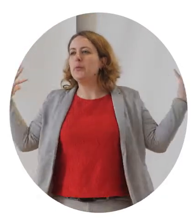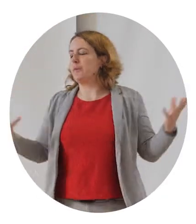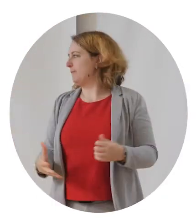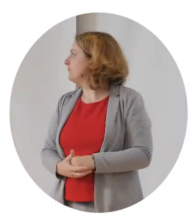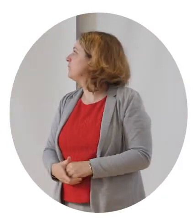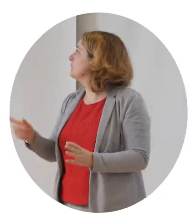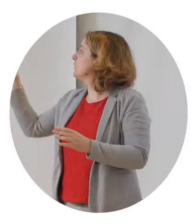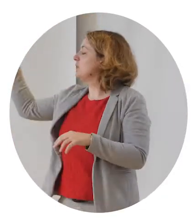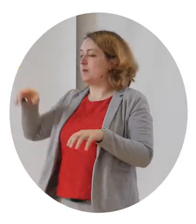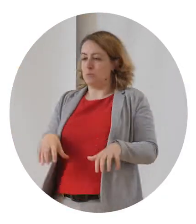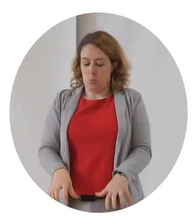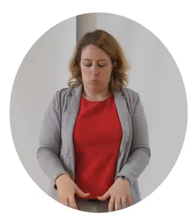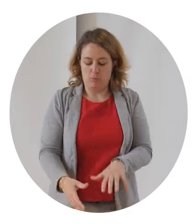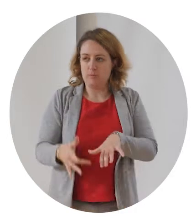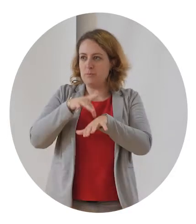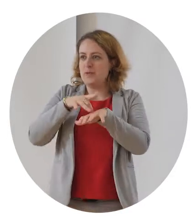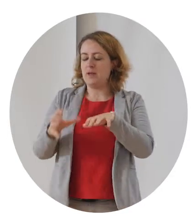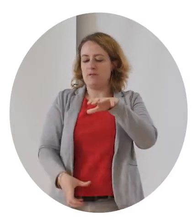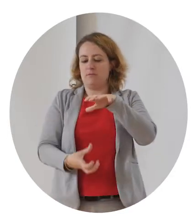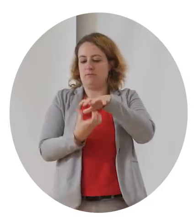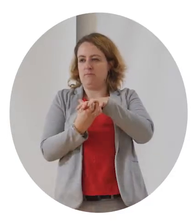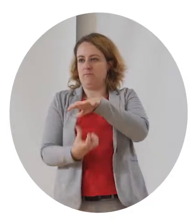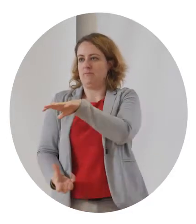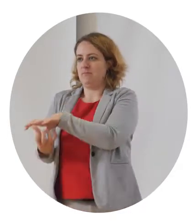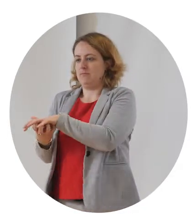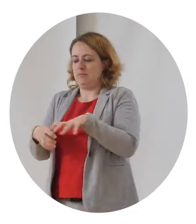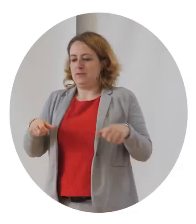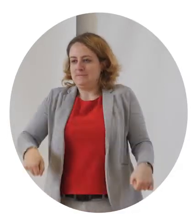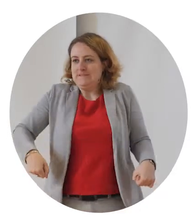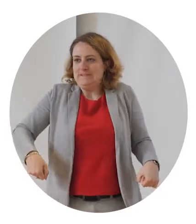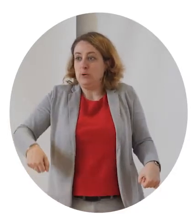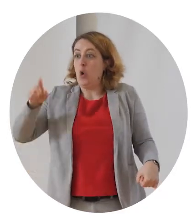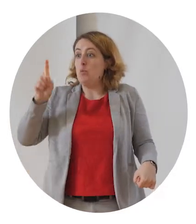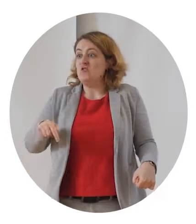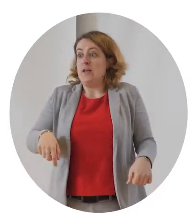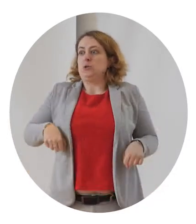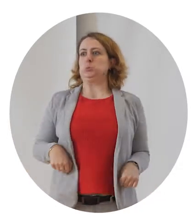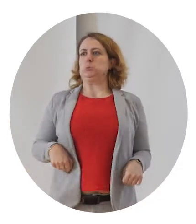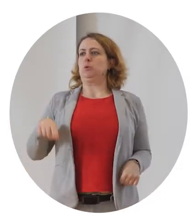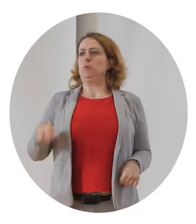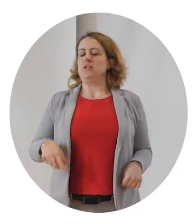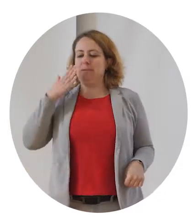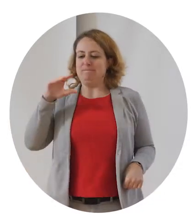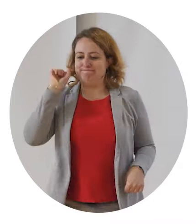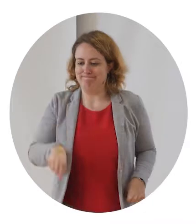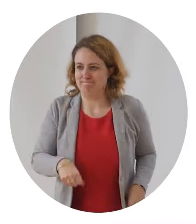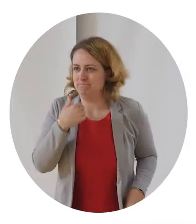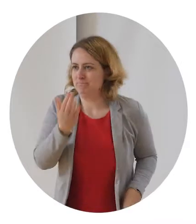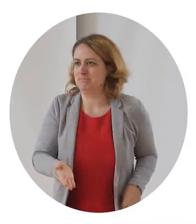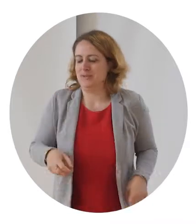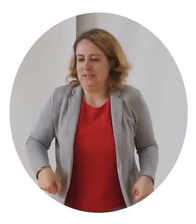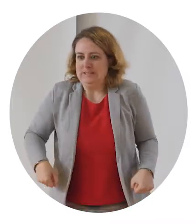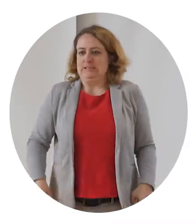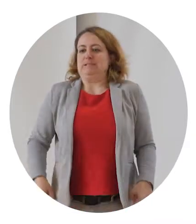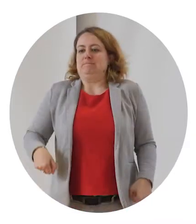des plots, on appelle ça les boîtes de conserve, mais c'est les plots, on est obligé de se tenir droit, sinon ça ne marche pas. Et là, il